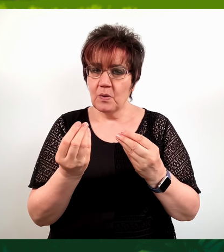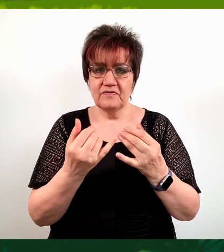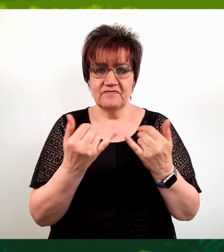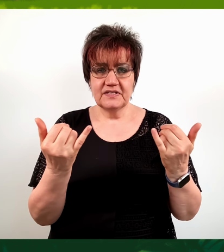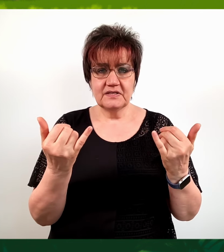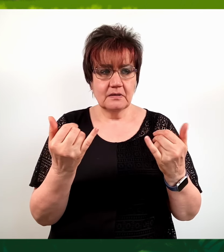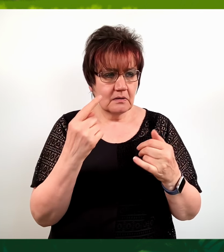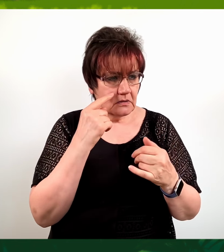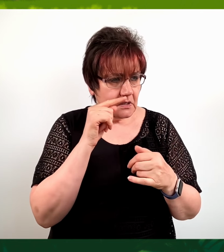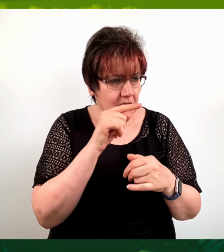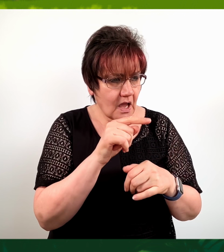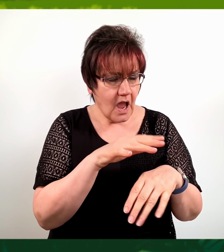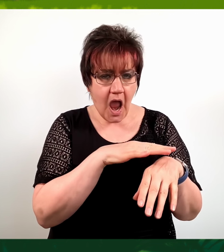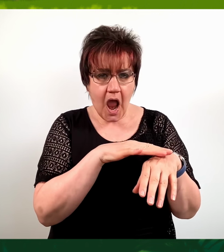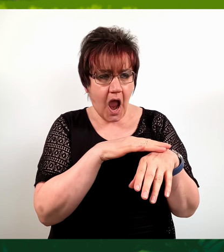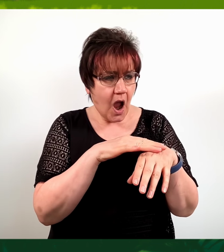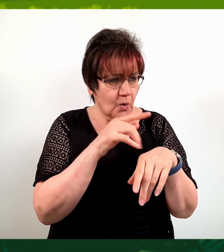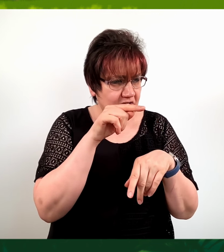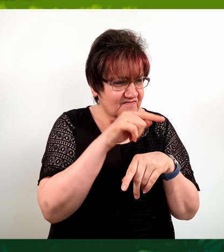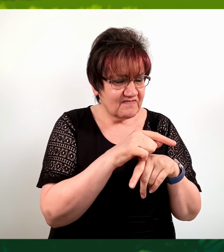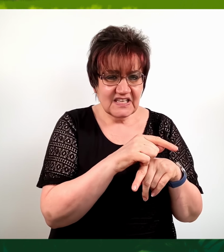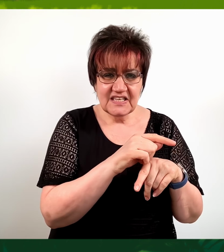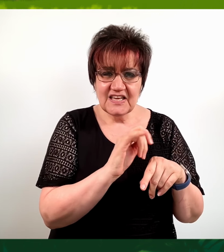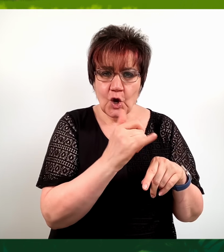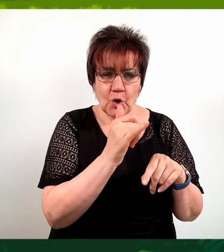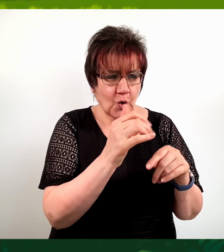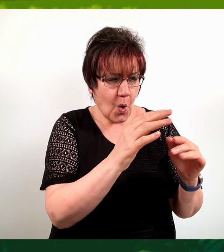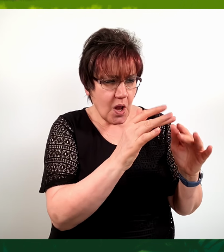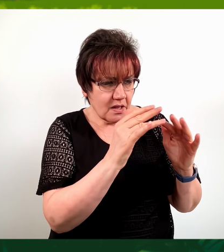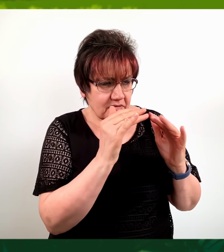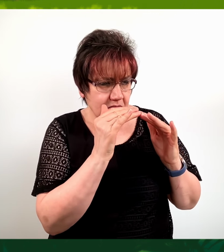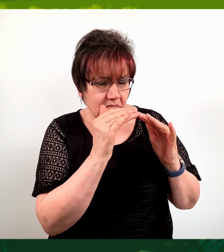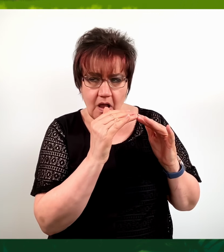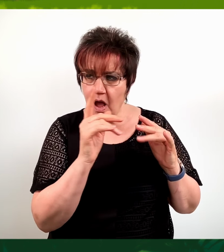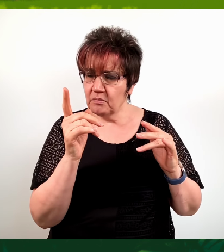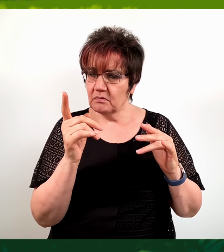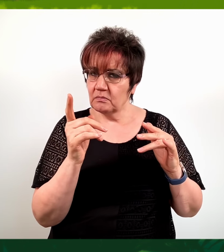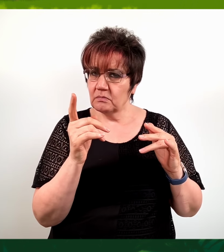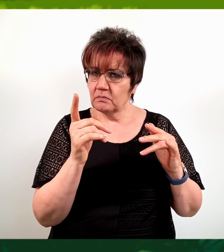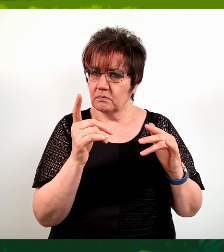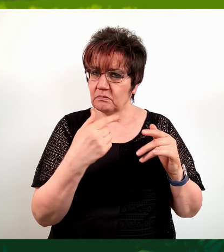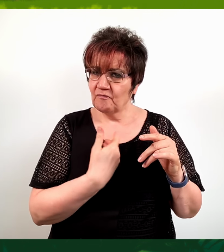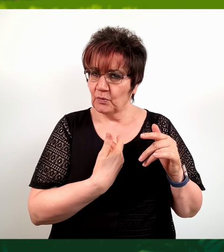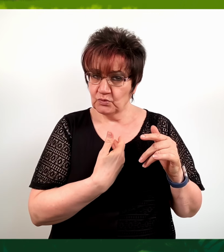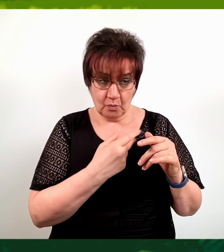als ob sie Gold durch seine Haut durchschimmern sah, doch war sie sich nicht sicher.